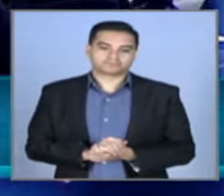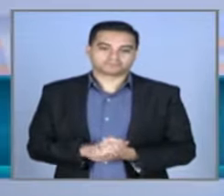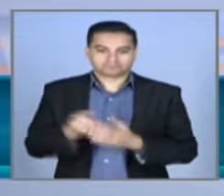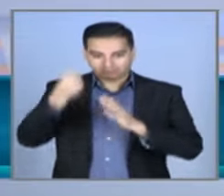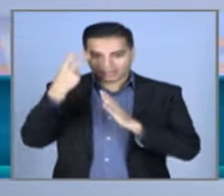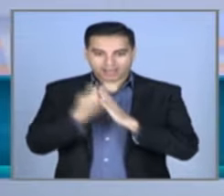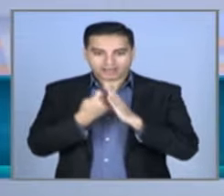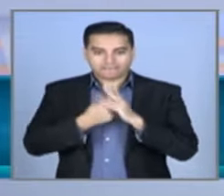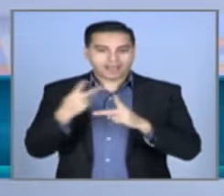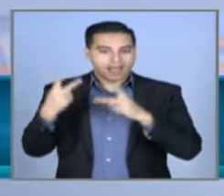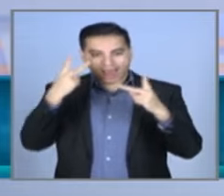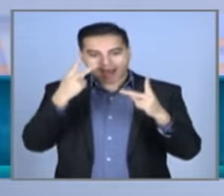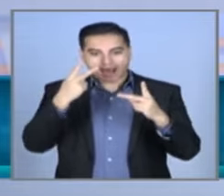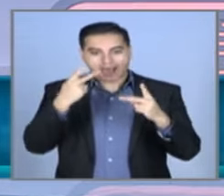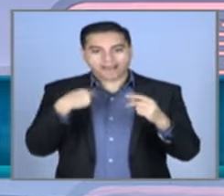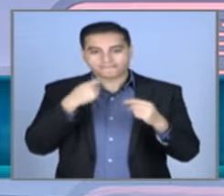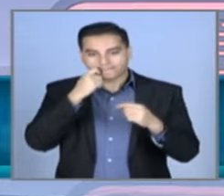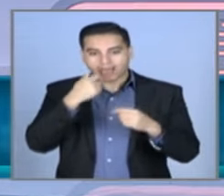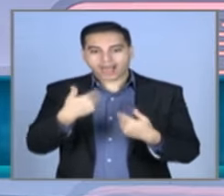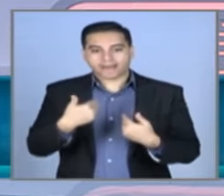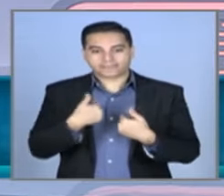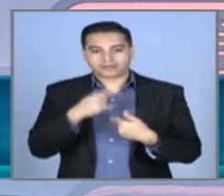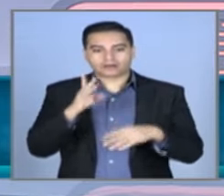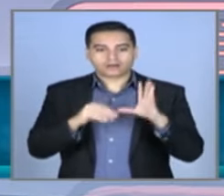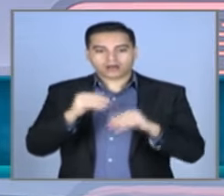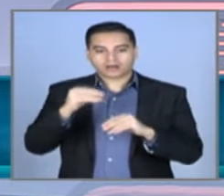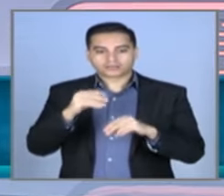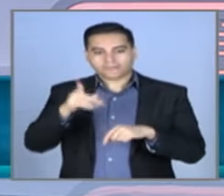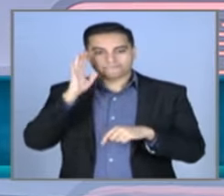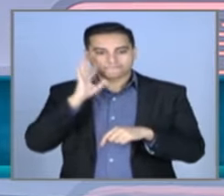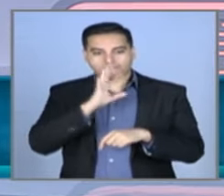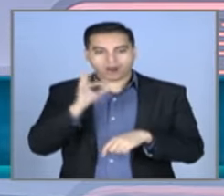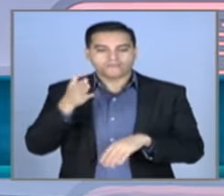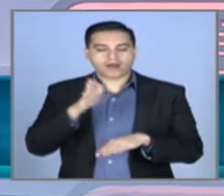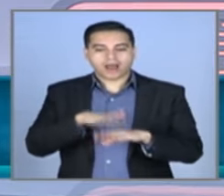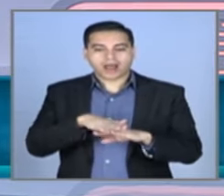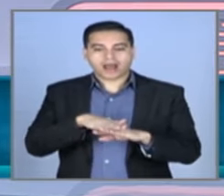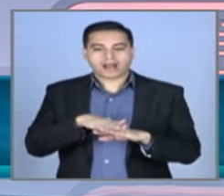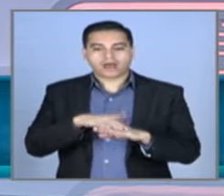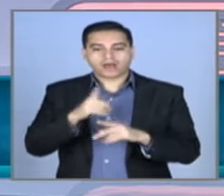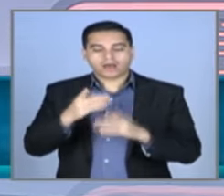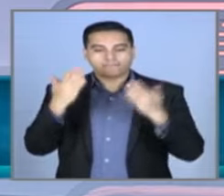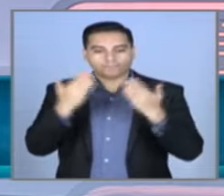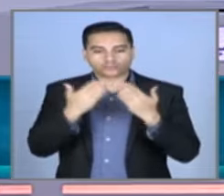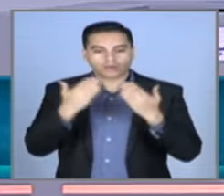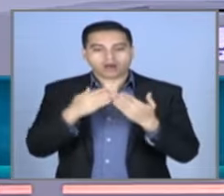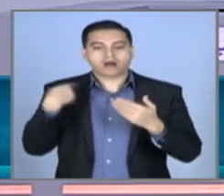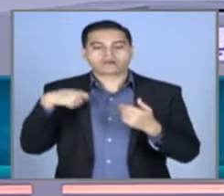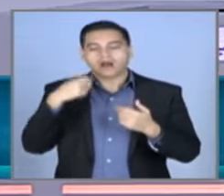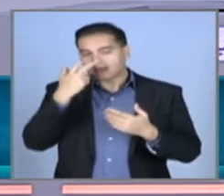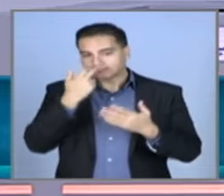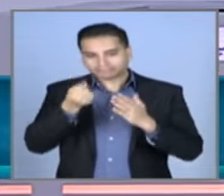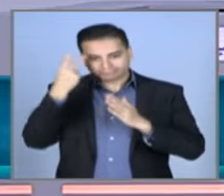أدب. أحلام من أبي، قصة عرق وإرث، هي مذكرات لرئيس